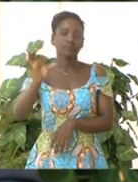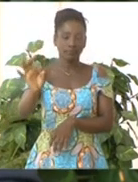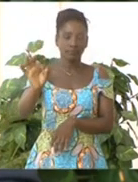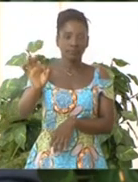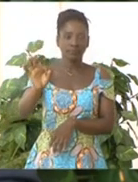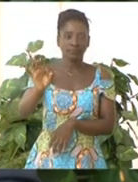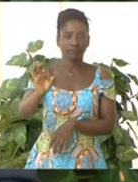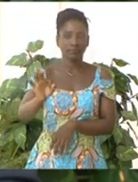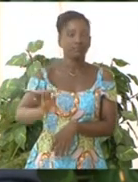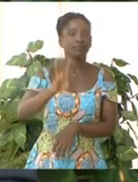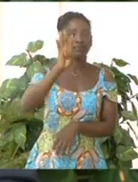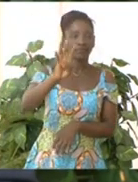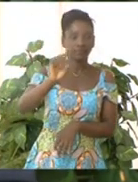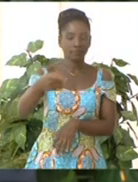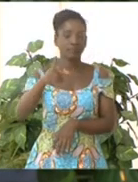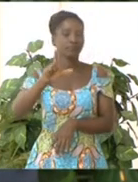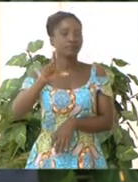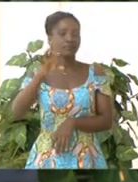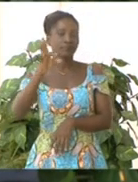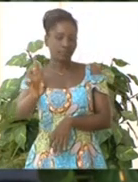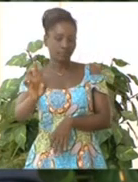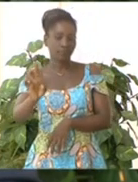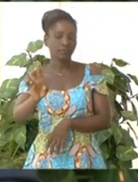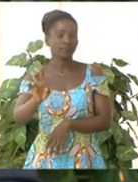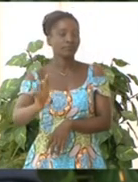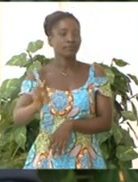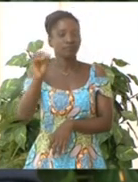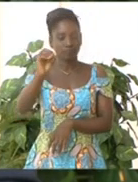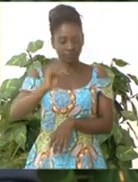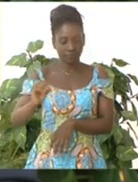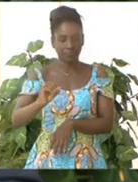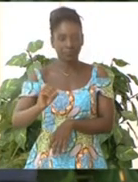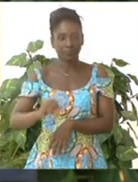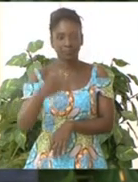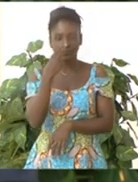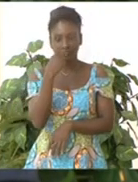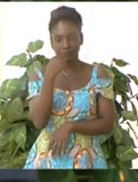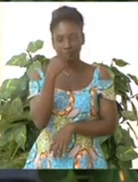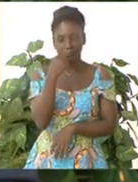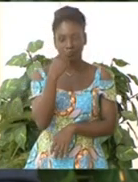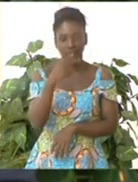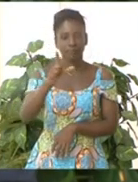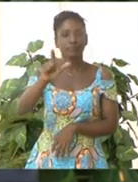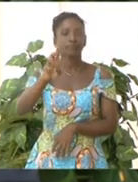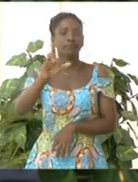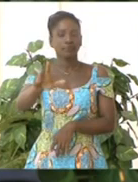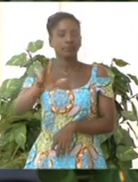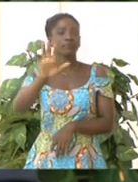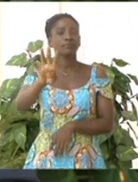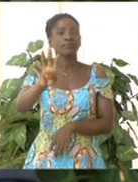soit 4,27 pour cent bédié konan aimé henri 24